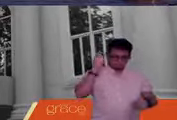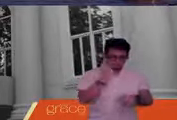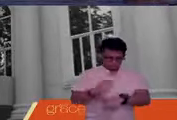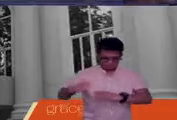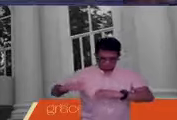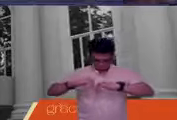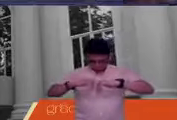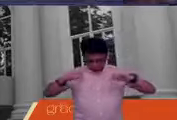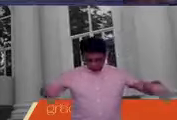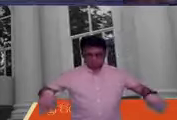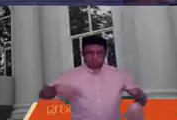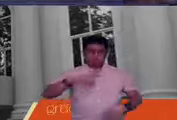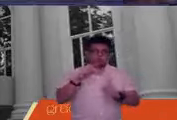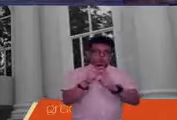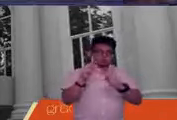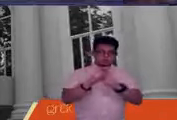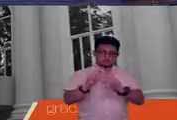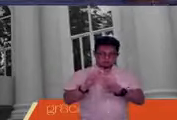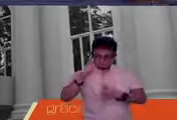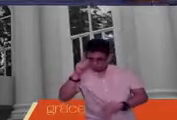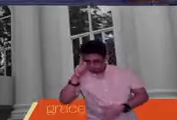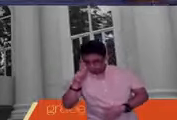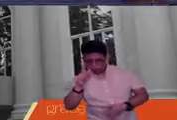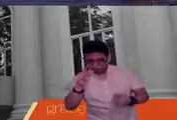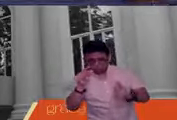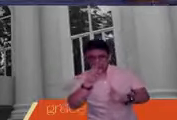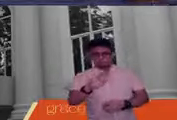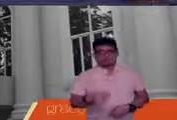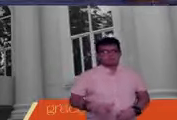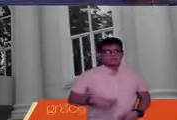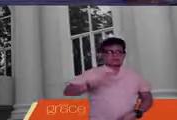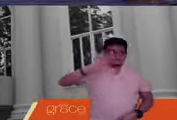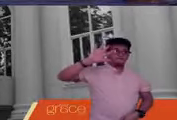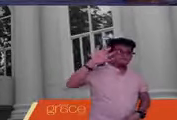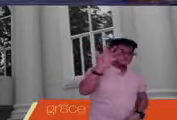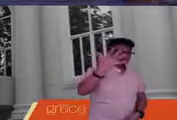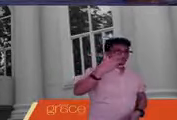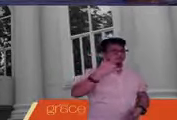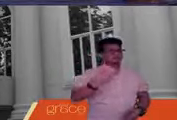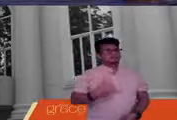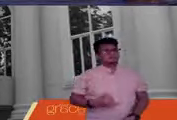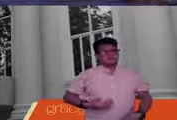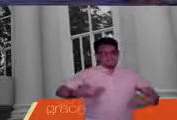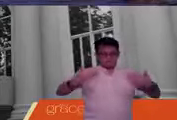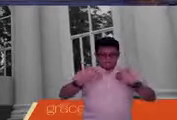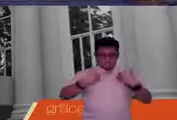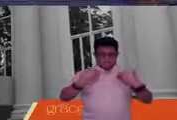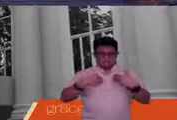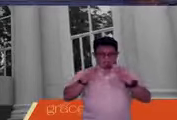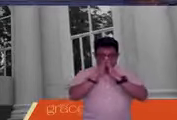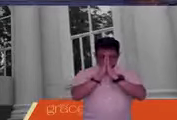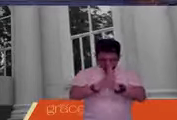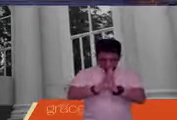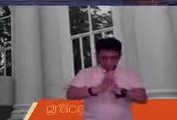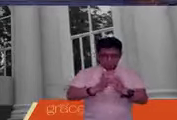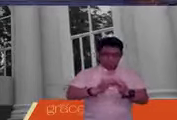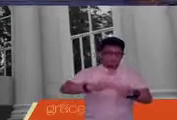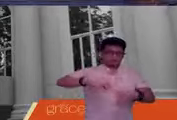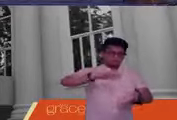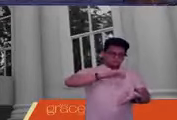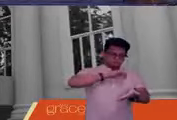number 5, mga kaigsunan, have the prayer of a disciple.